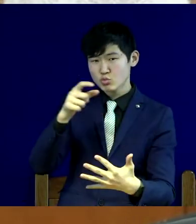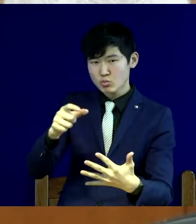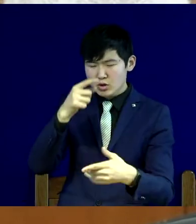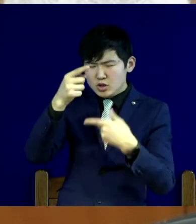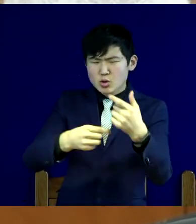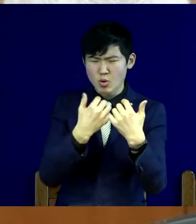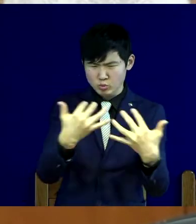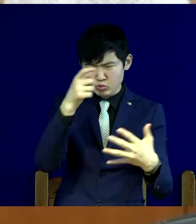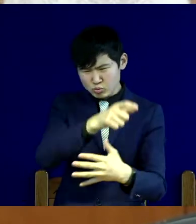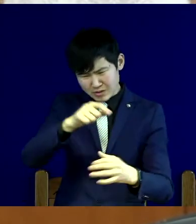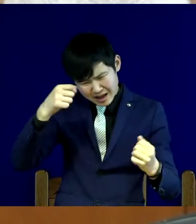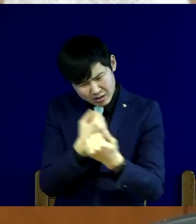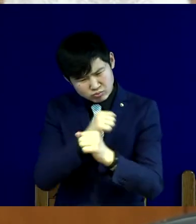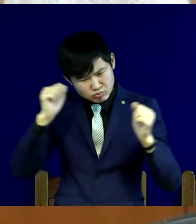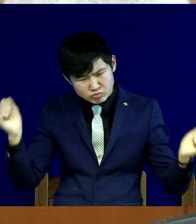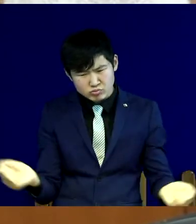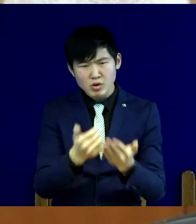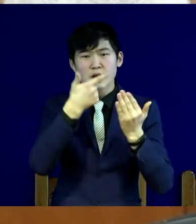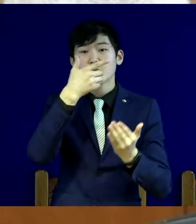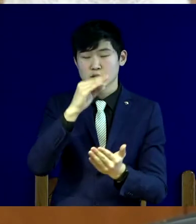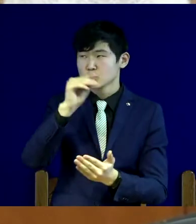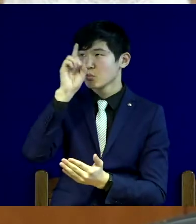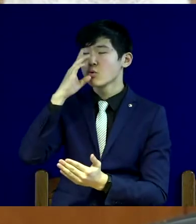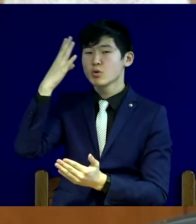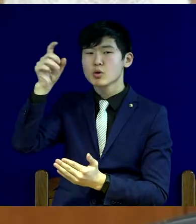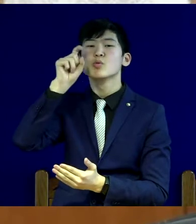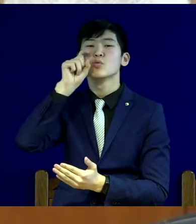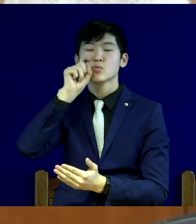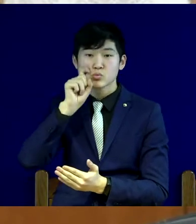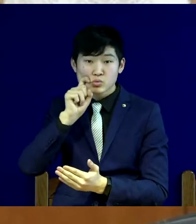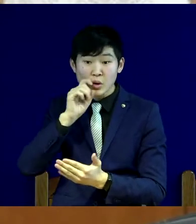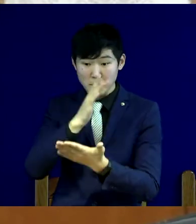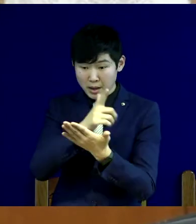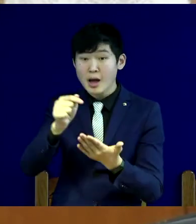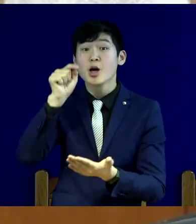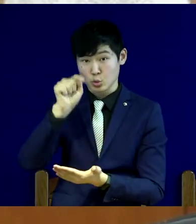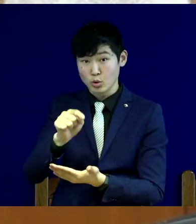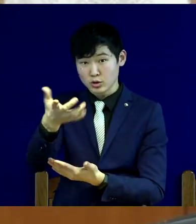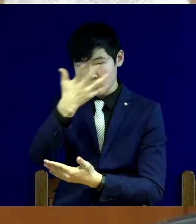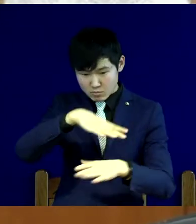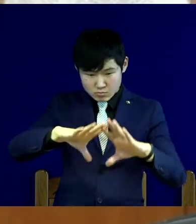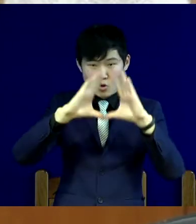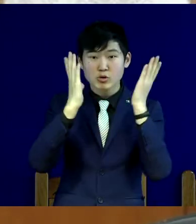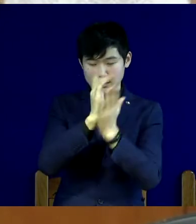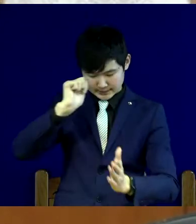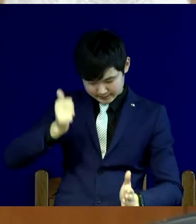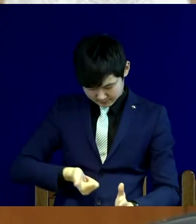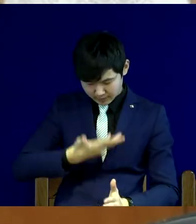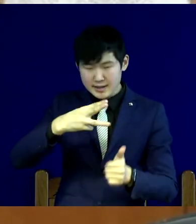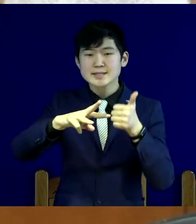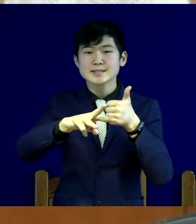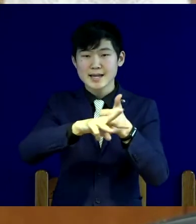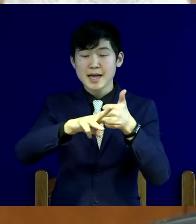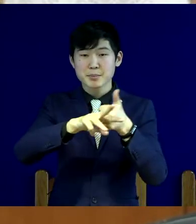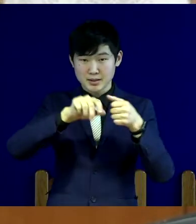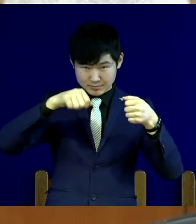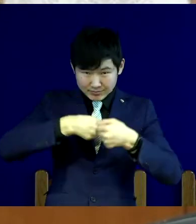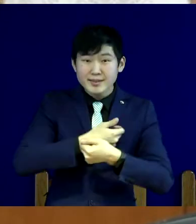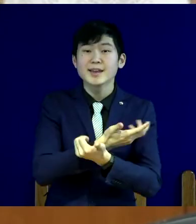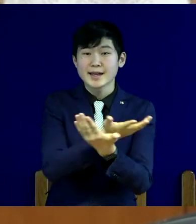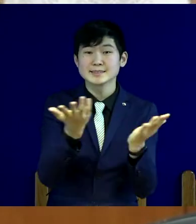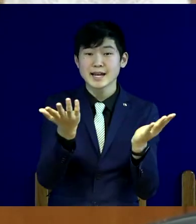하나님이 원하시면 뜻이기 때문에 열심히 전도해 주시기 바랍니다 이제